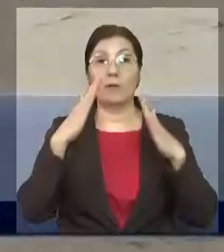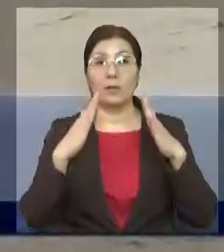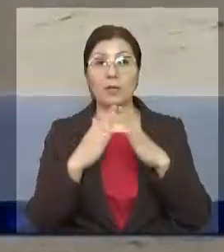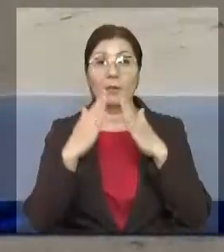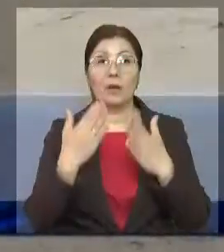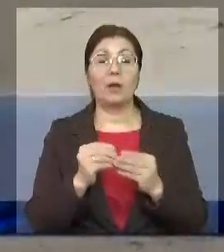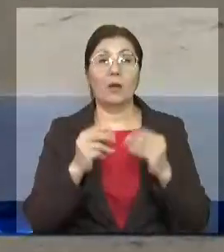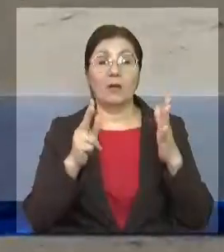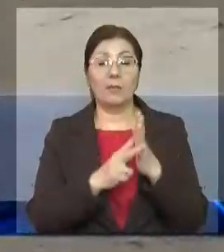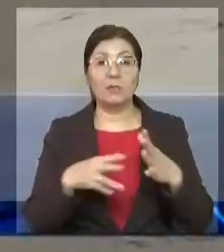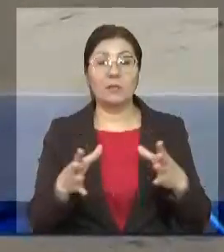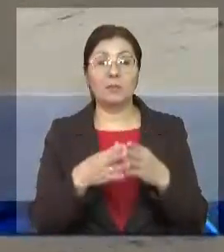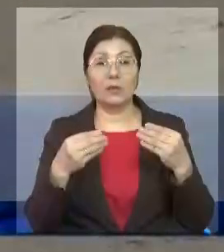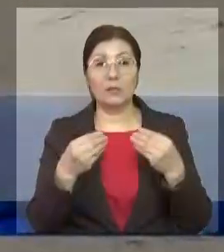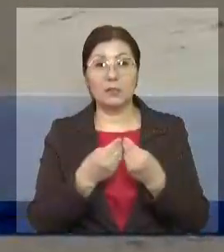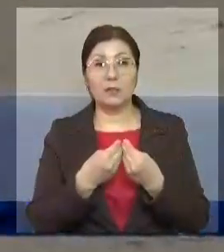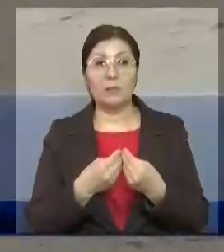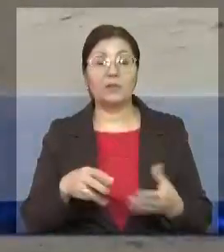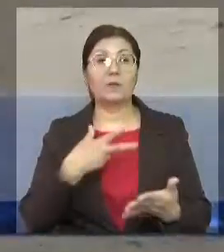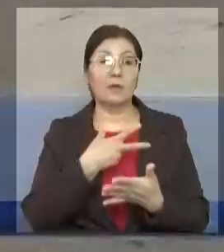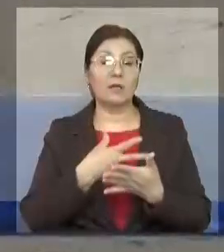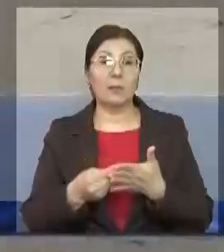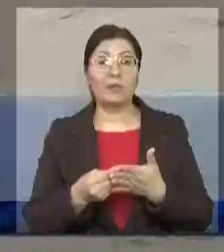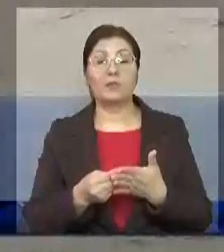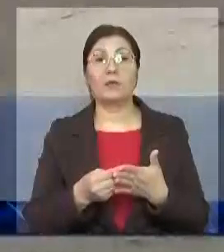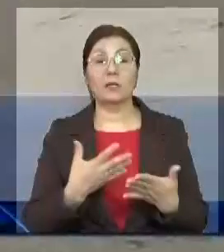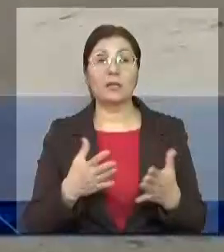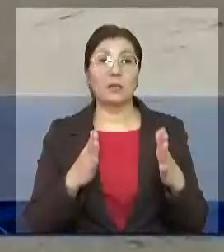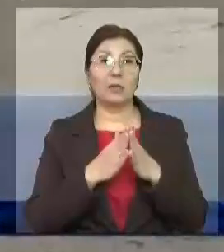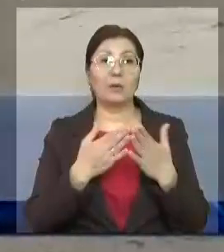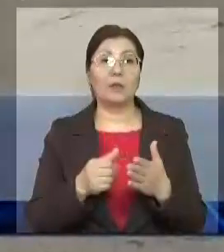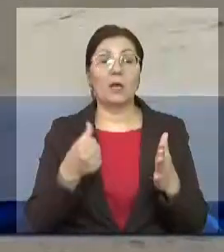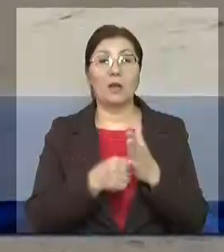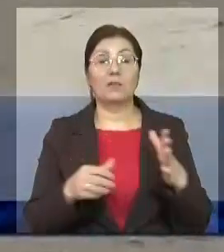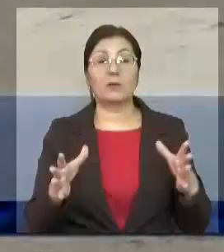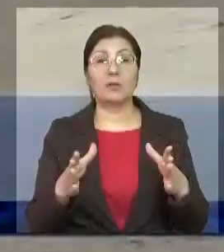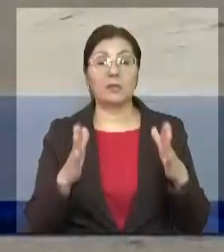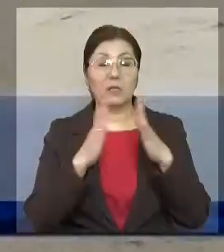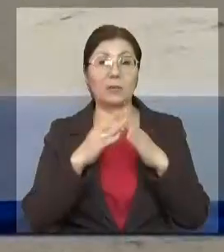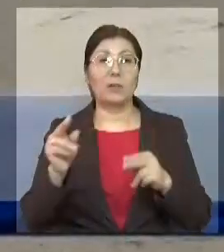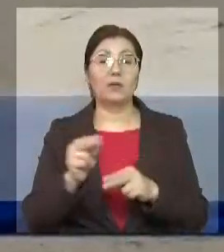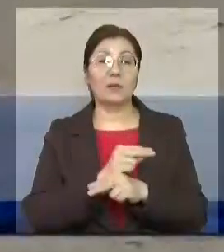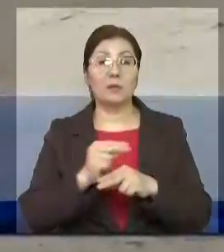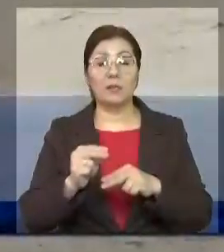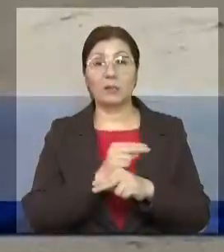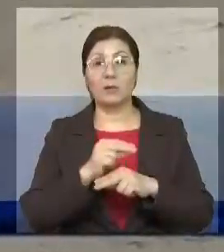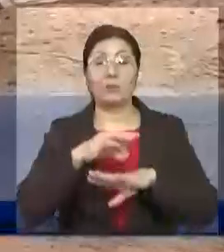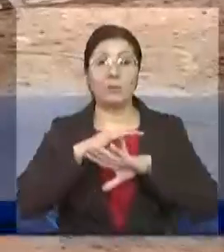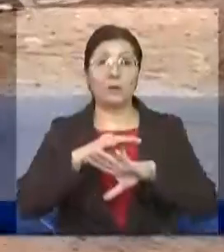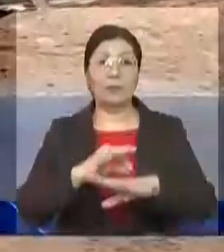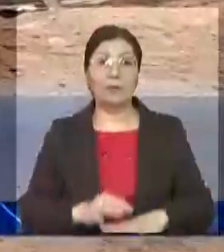жилье. 18 семей изъявили желание приобрести жилье на вторичном рынке. И в 6 домах сейчас проводится капитальный